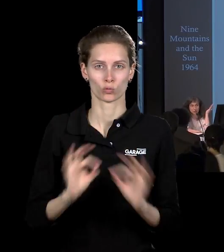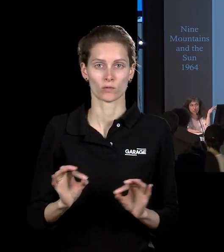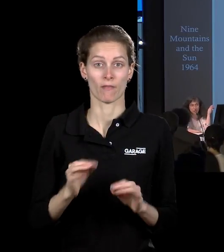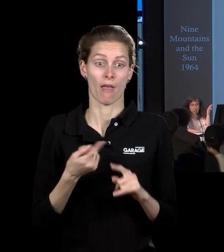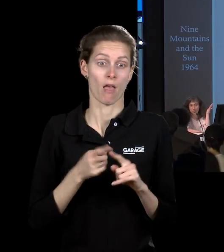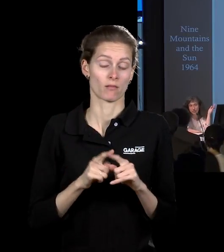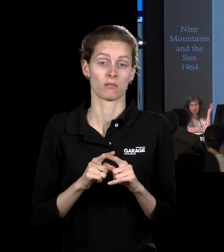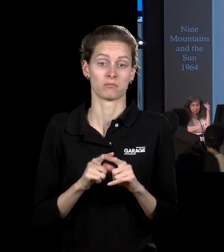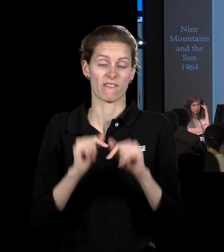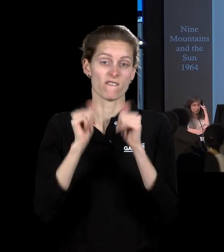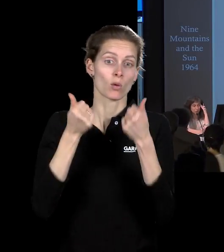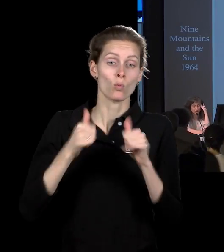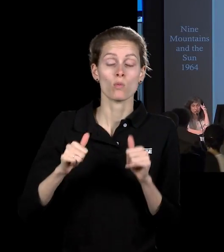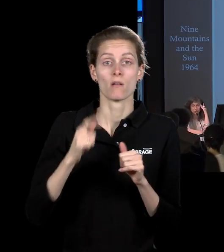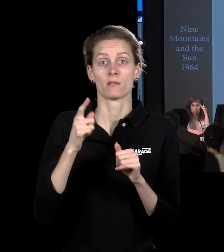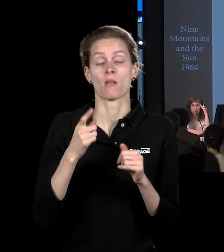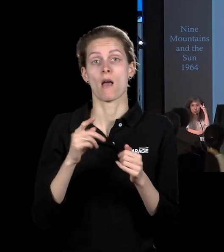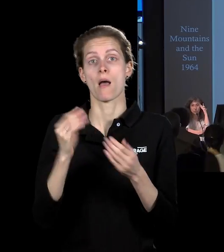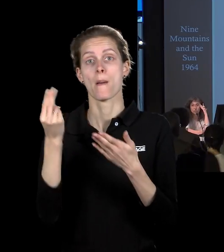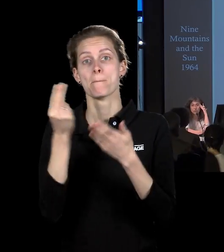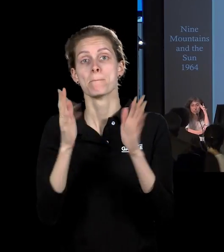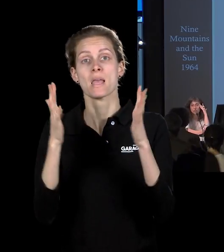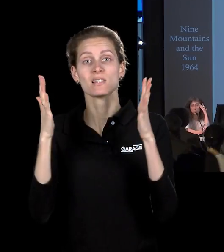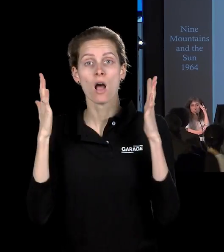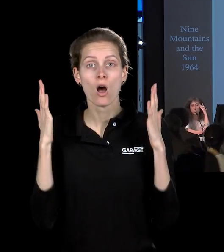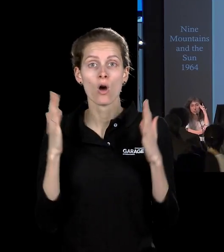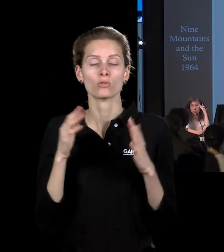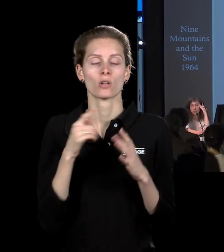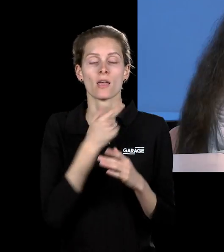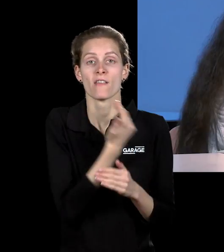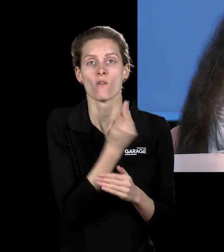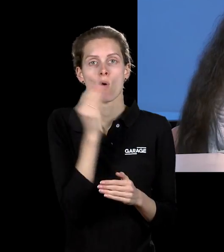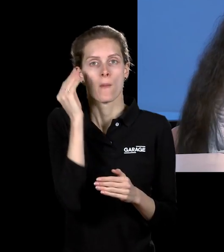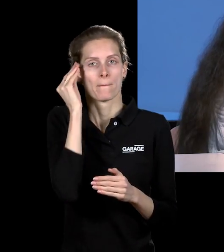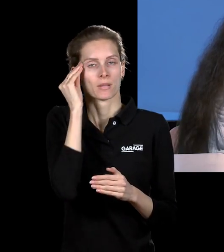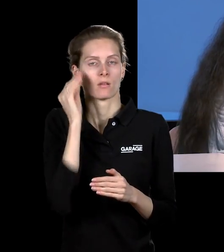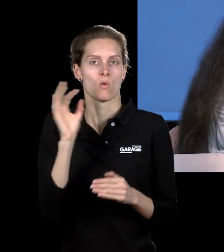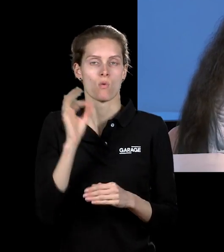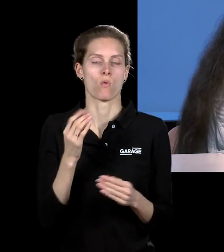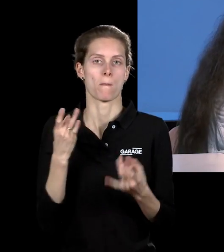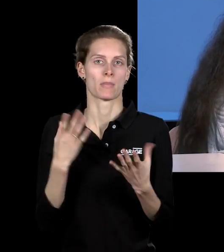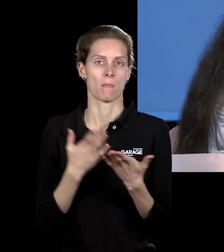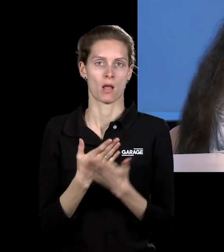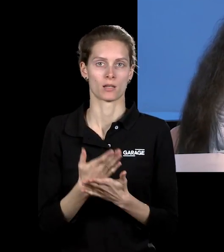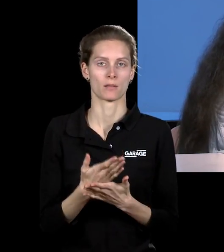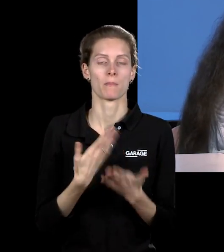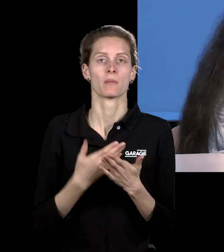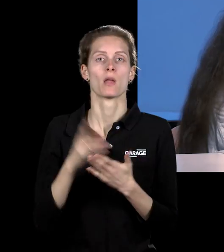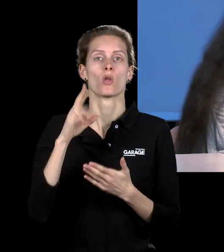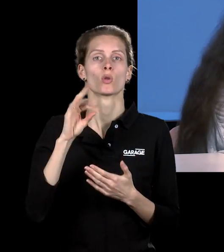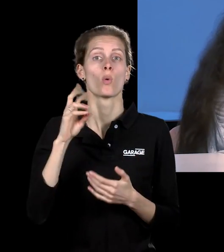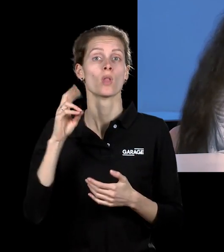фигуративное вполне себе, это пейзажи, это вполне фигуративное искусство, но это вот его понимание минимализма. То, что в его понимании, например, Дональд Джад с